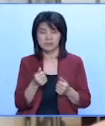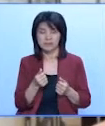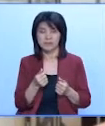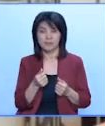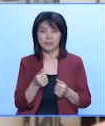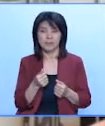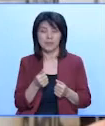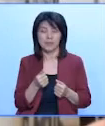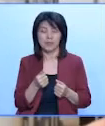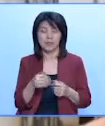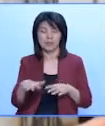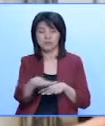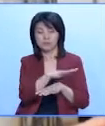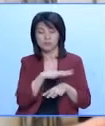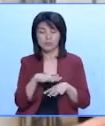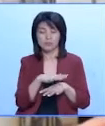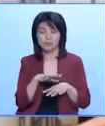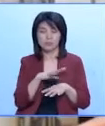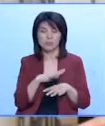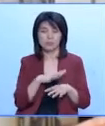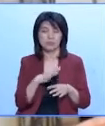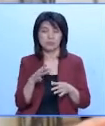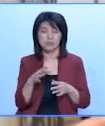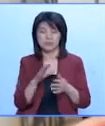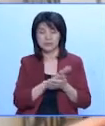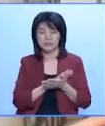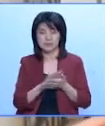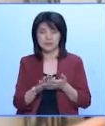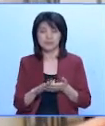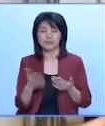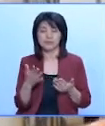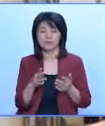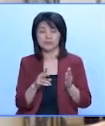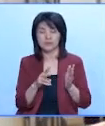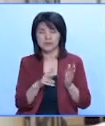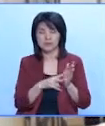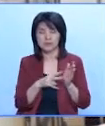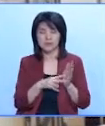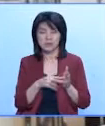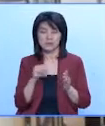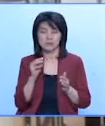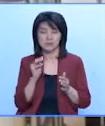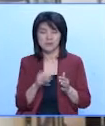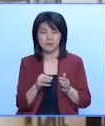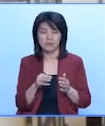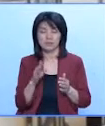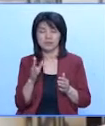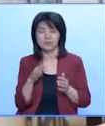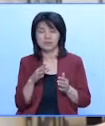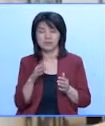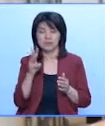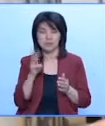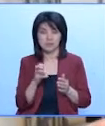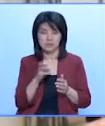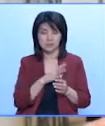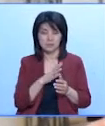Площадь обработки составила около 7000 гектар. Оған барлық жағалаудағы аудандар мен Павлодар маңындағы ауылдар кіреді. Бұл алаңға 3 күн бойы дезинсекция